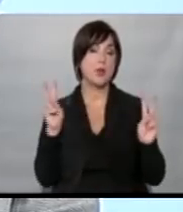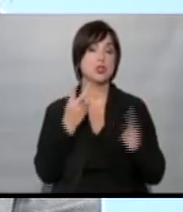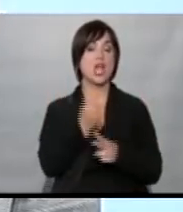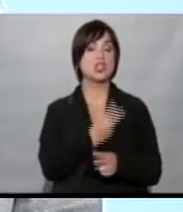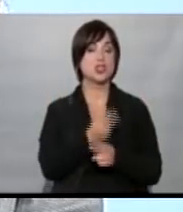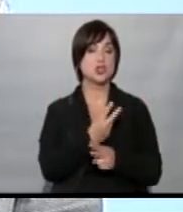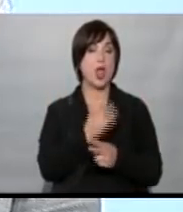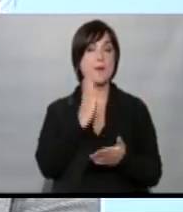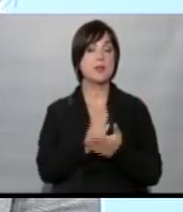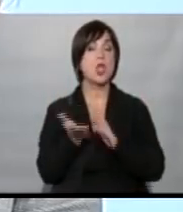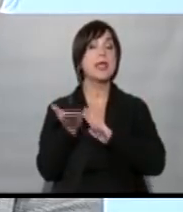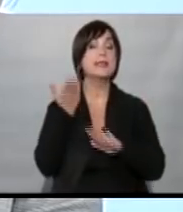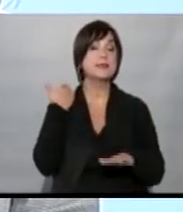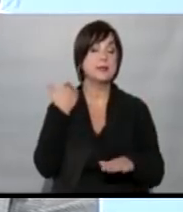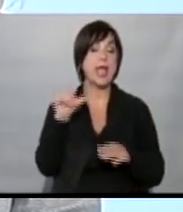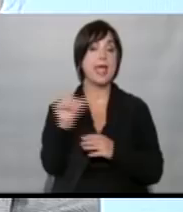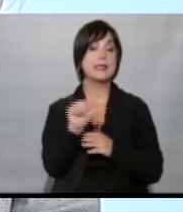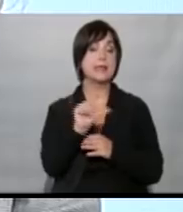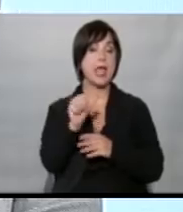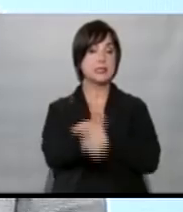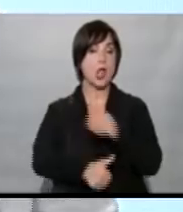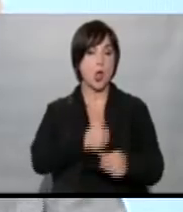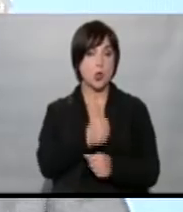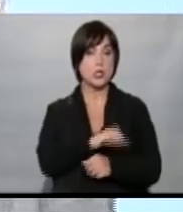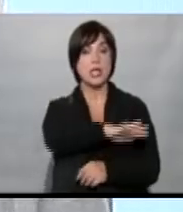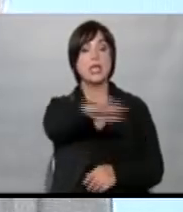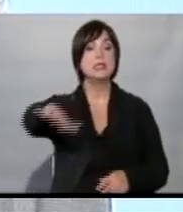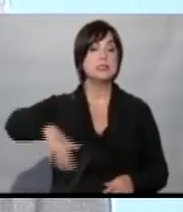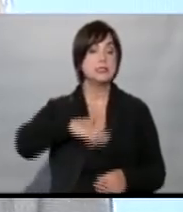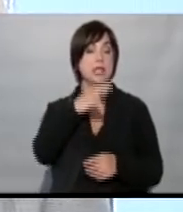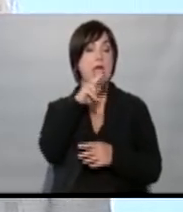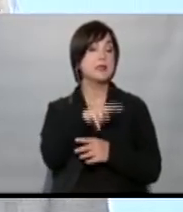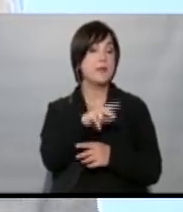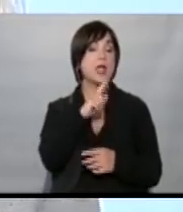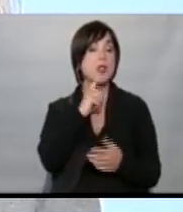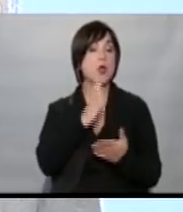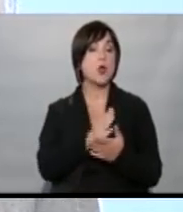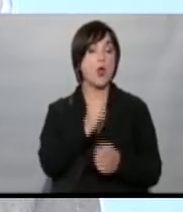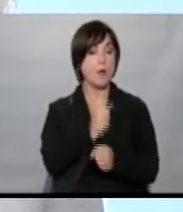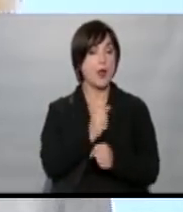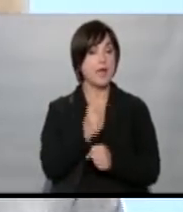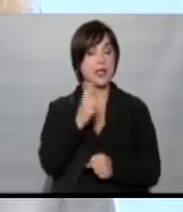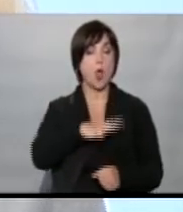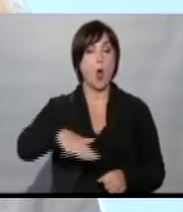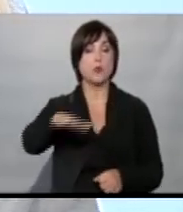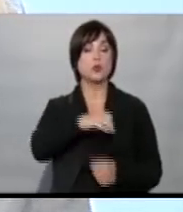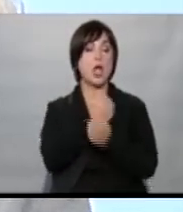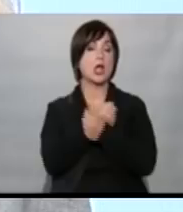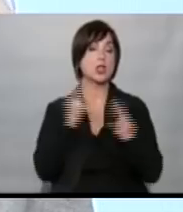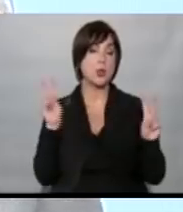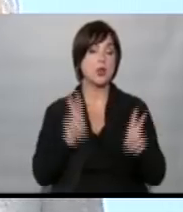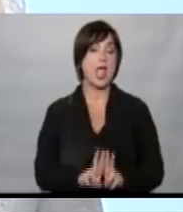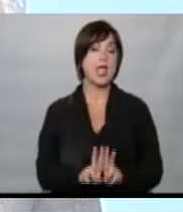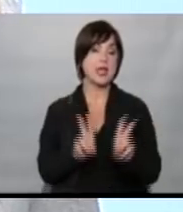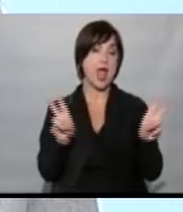држава. Бидејќи во изминатите 11 години сите аспекти што го чинат едно општество како демократско и